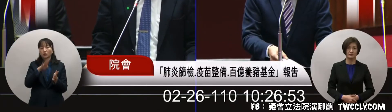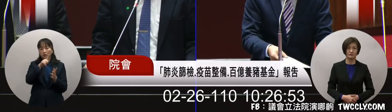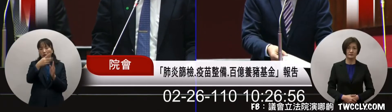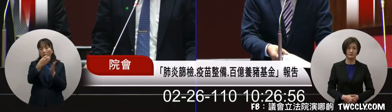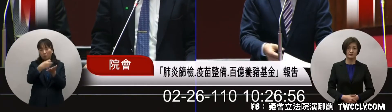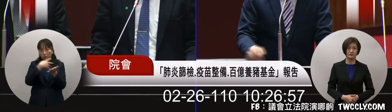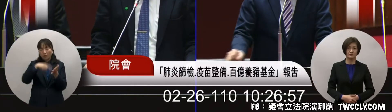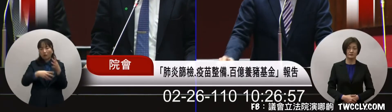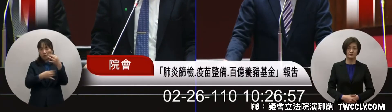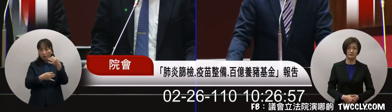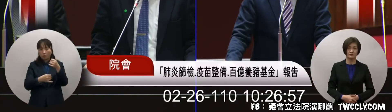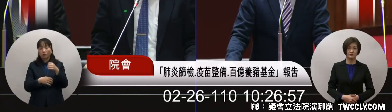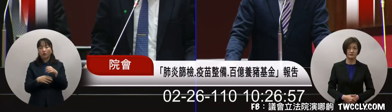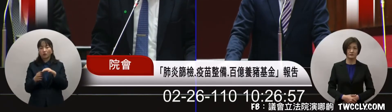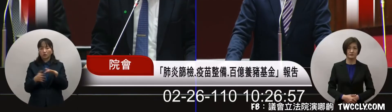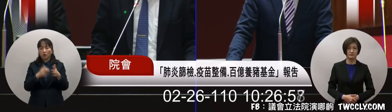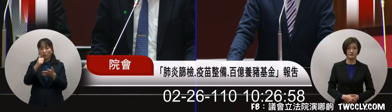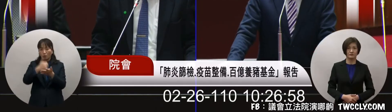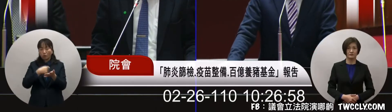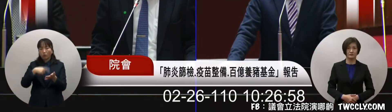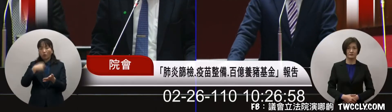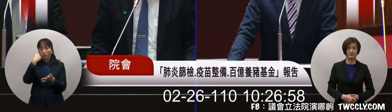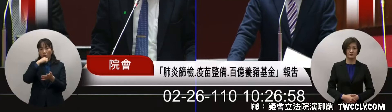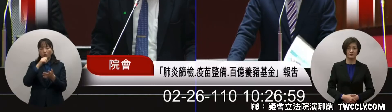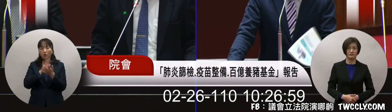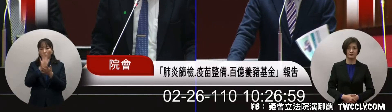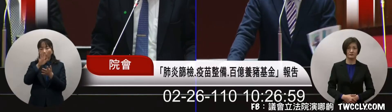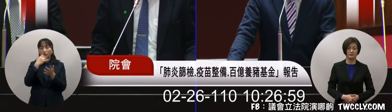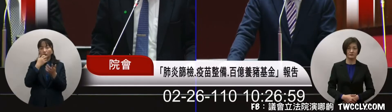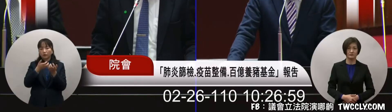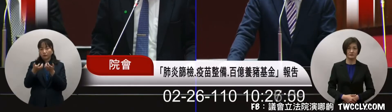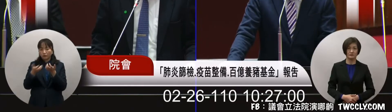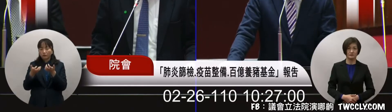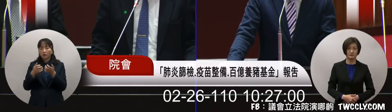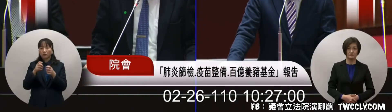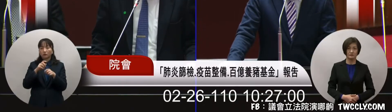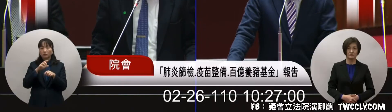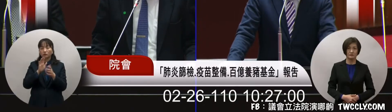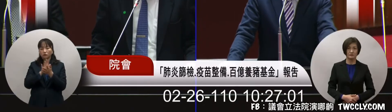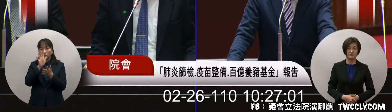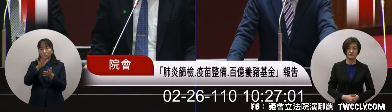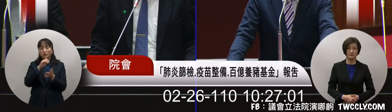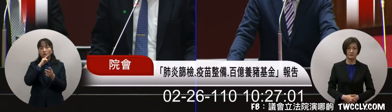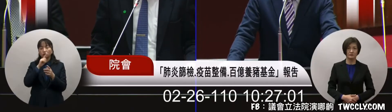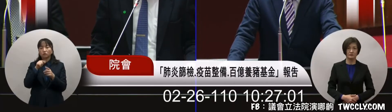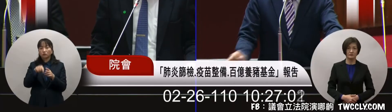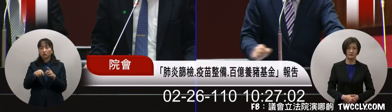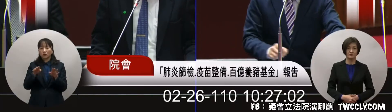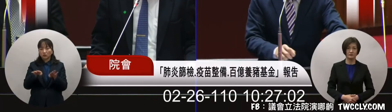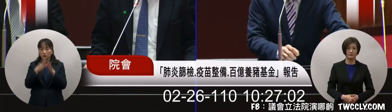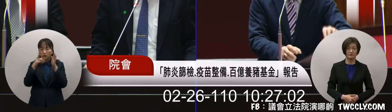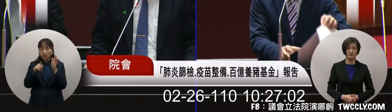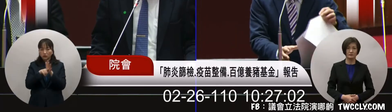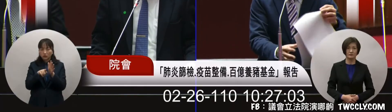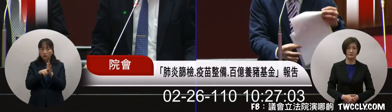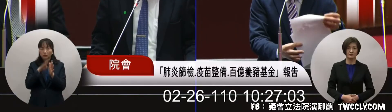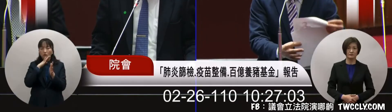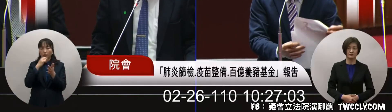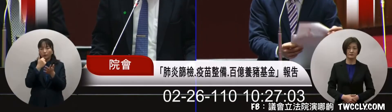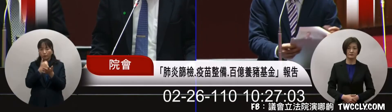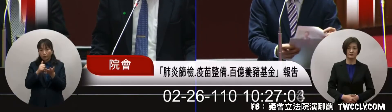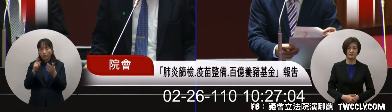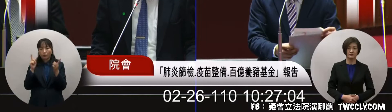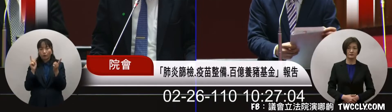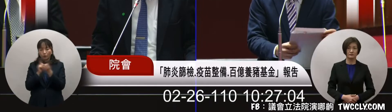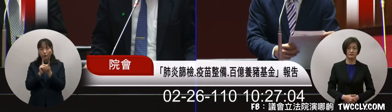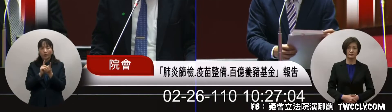的一个时序，但进来他就整个在分配的时候，我相信 COVAX 在一开始在开始运送也遇